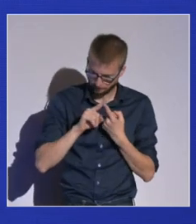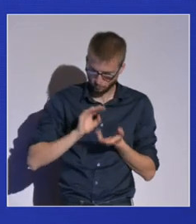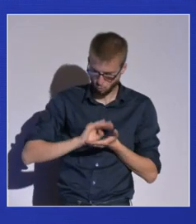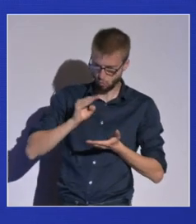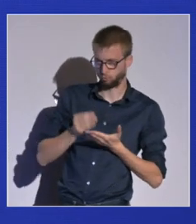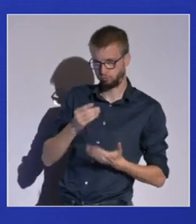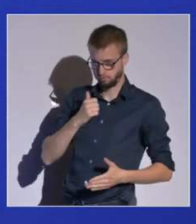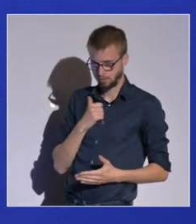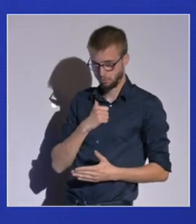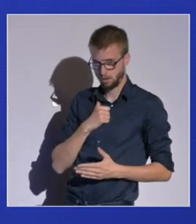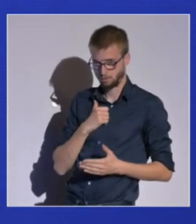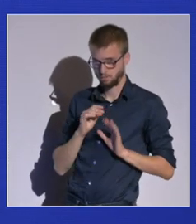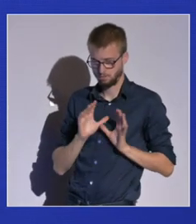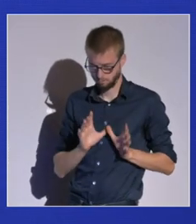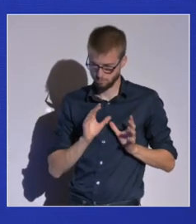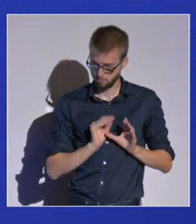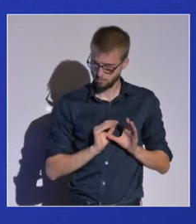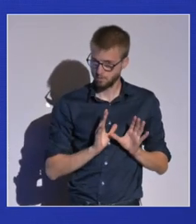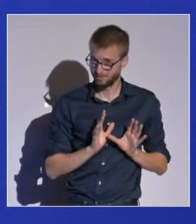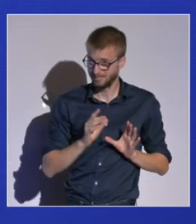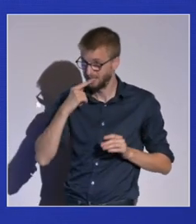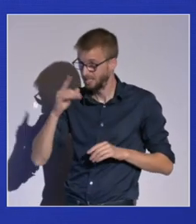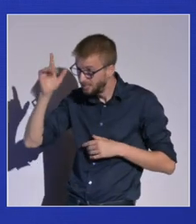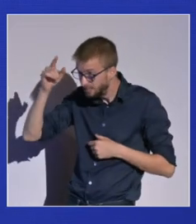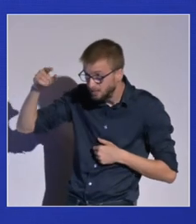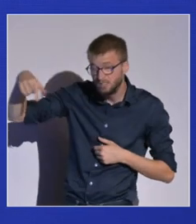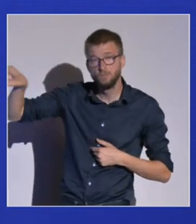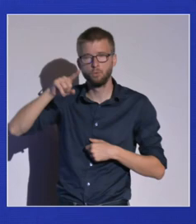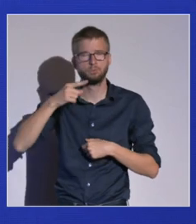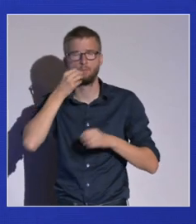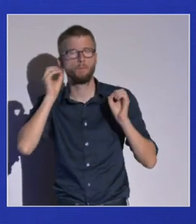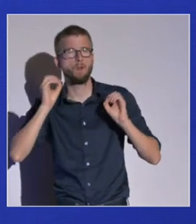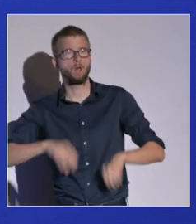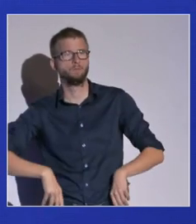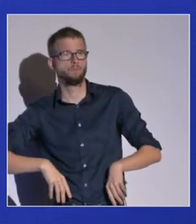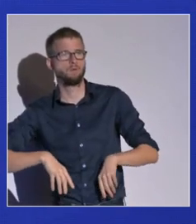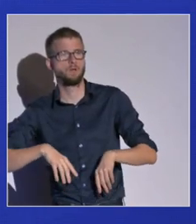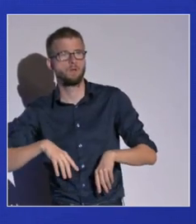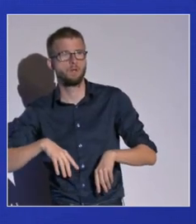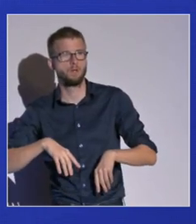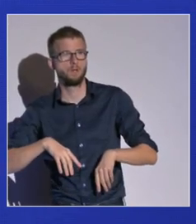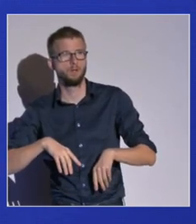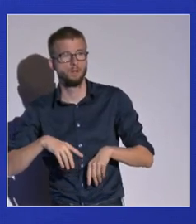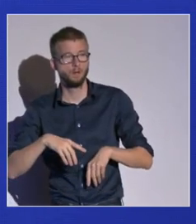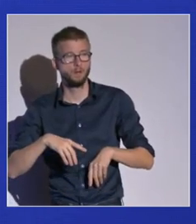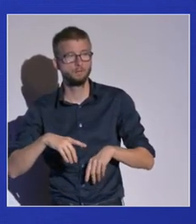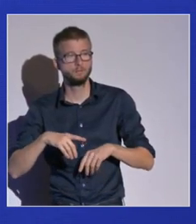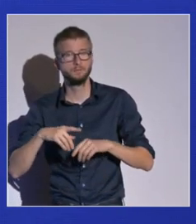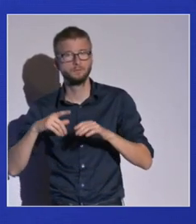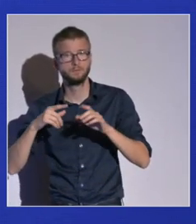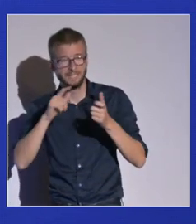propres alors que tous les autres renoncent et se servent de ces renoncements pour être des